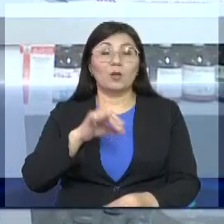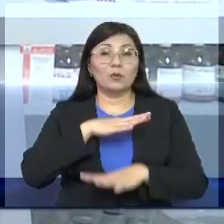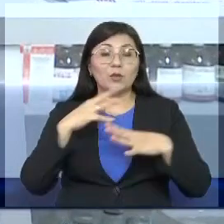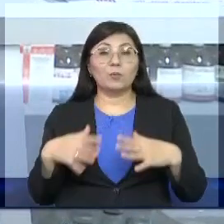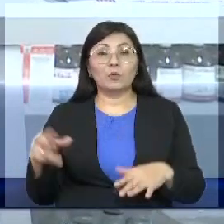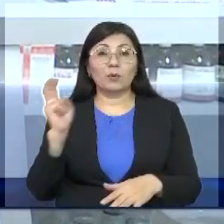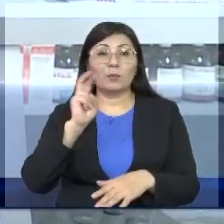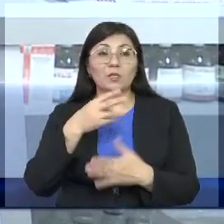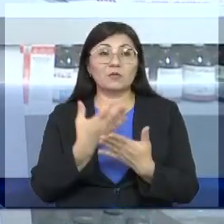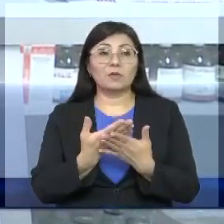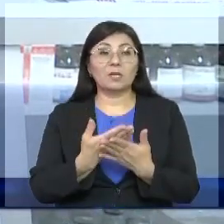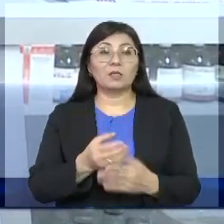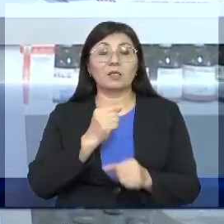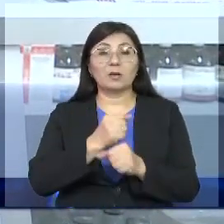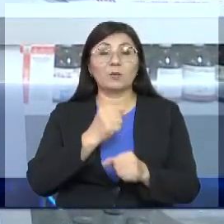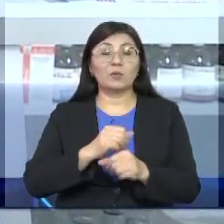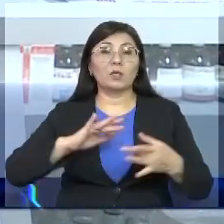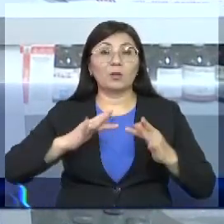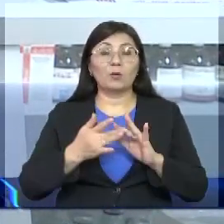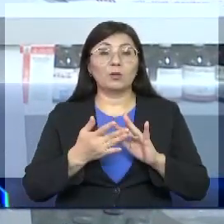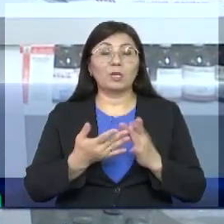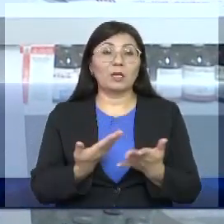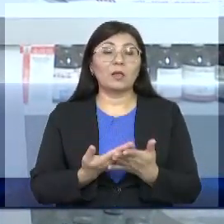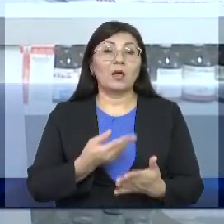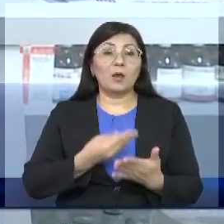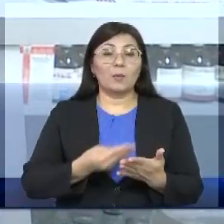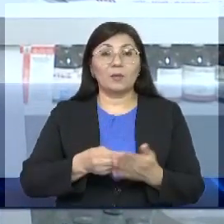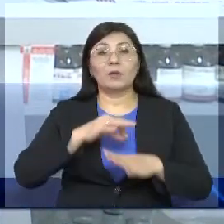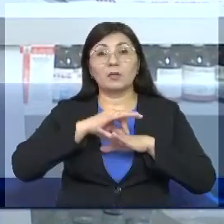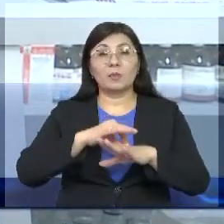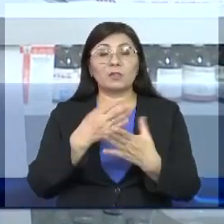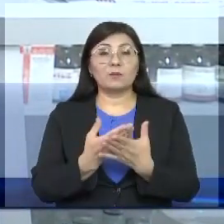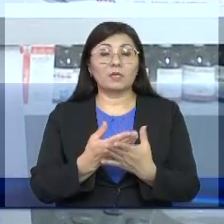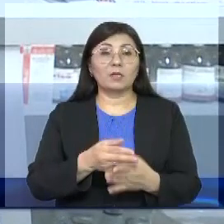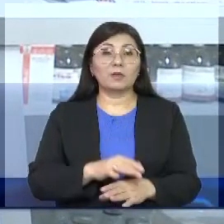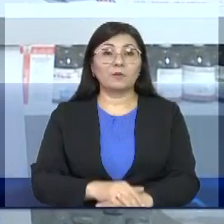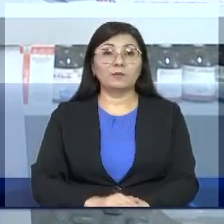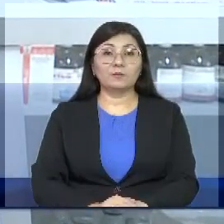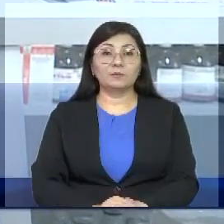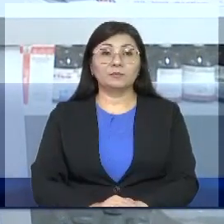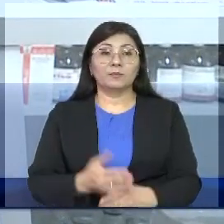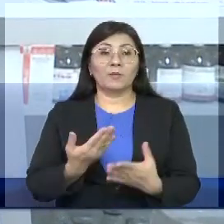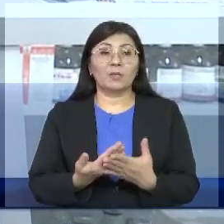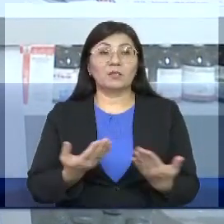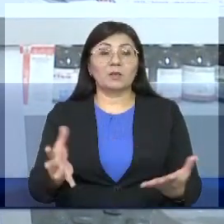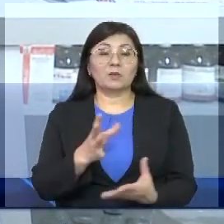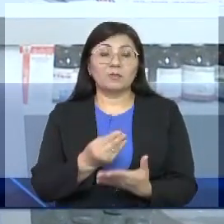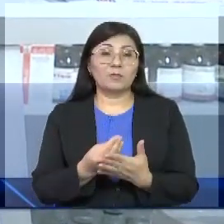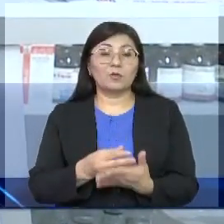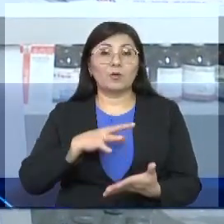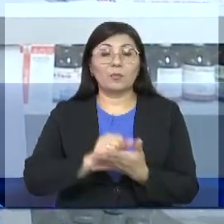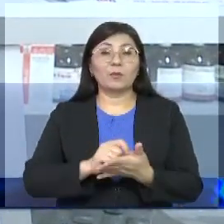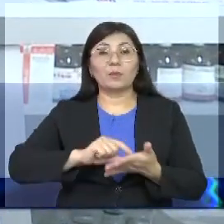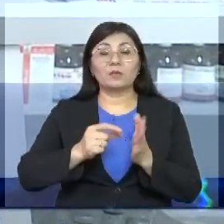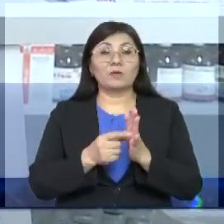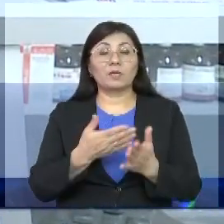Когда еще находилась в декрете, работала онлайн. Проводила консультации, занималась реализацией ветеринарных препаратов. Сейчас же все в арендуемом